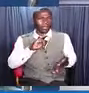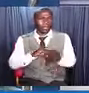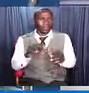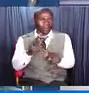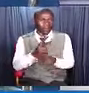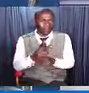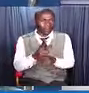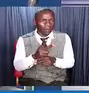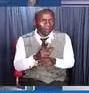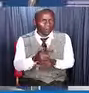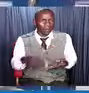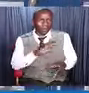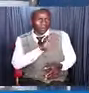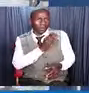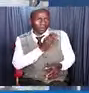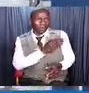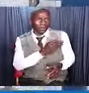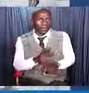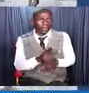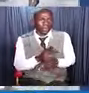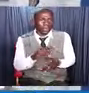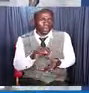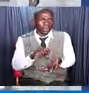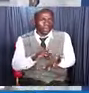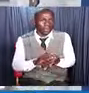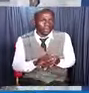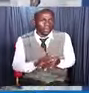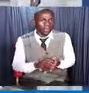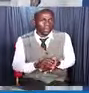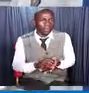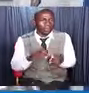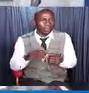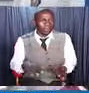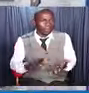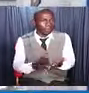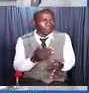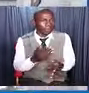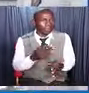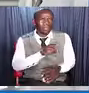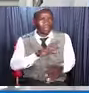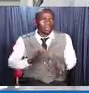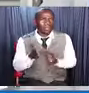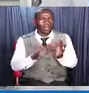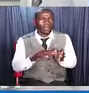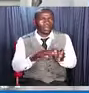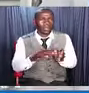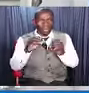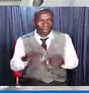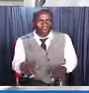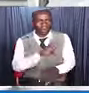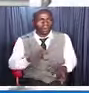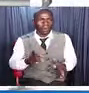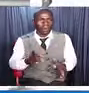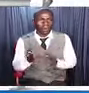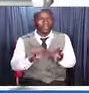that upholds. Unipe uwezo wa kutunza. Enable me to uphold. Maana ninakuacha haraka Bwana Yesu. Because I leave you so fast, the Lord. Nakuacha haraka mimi.